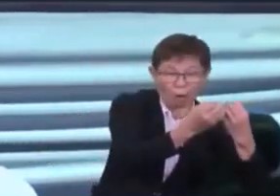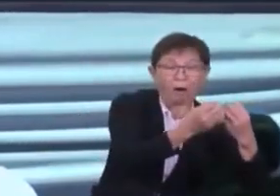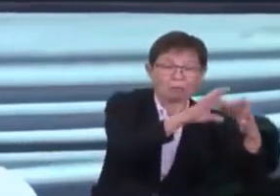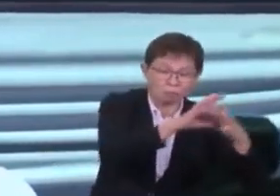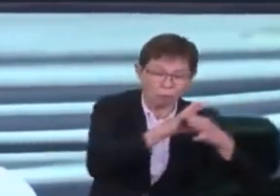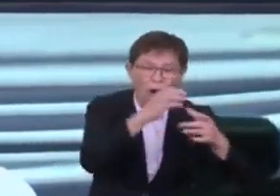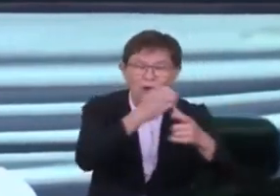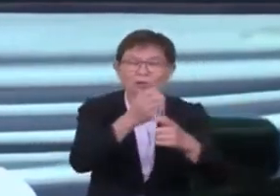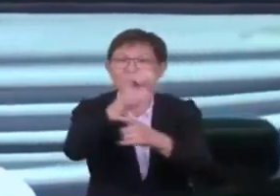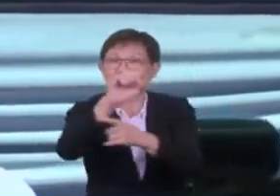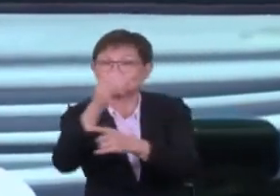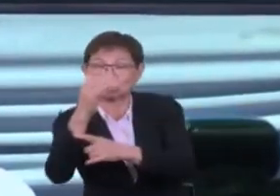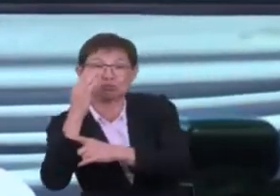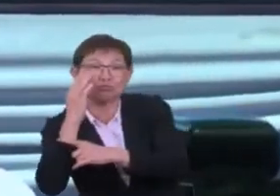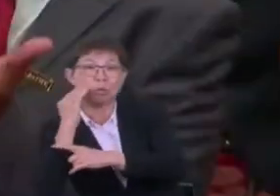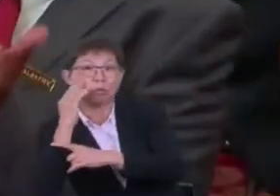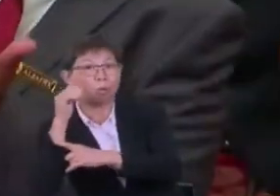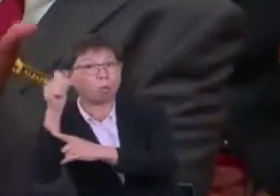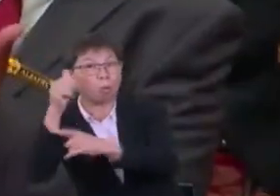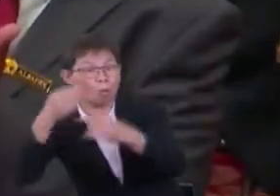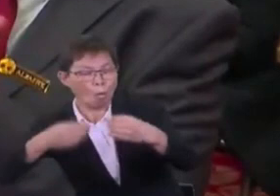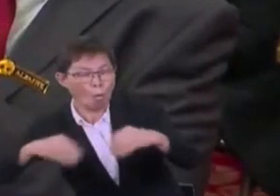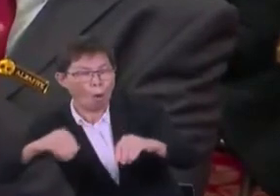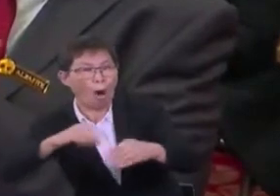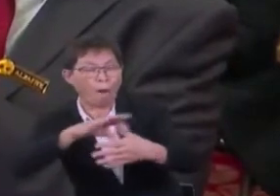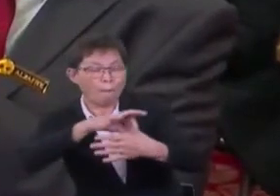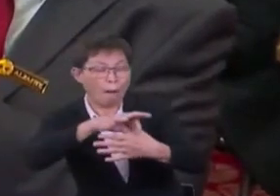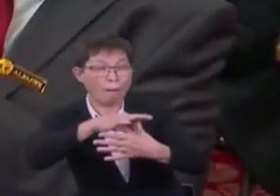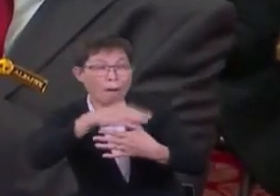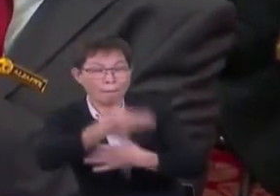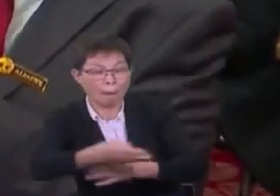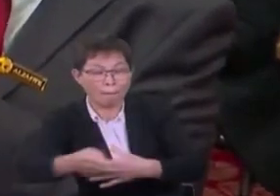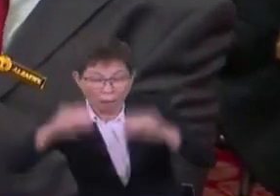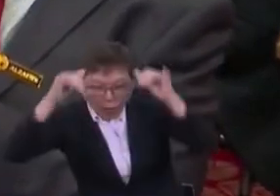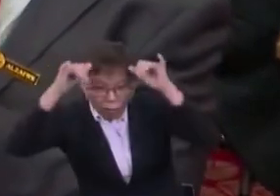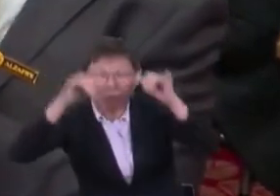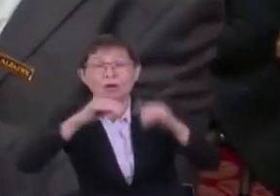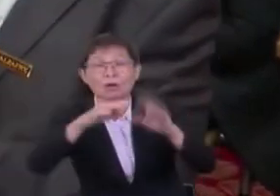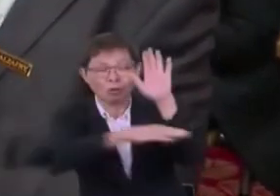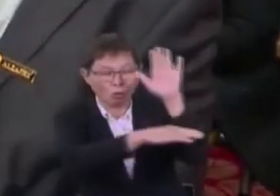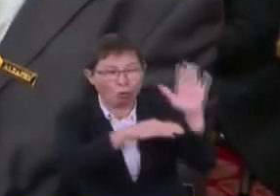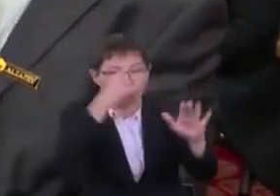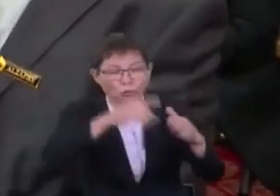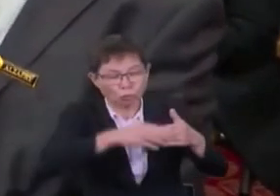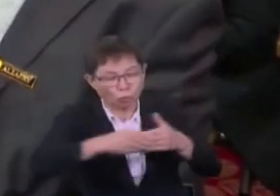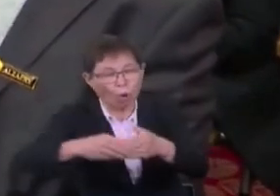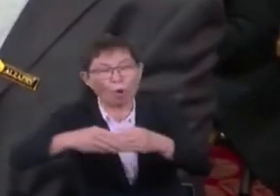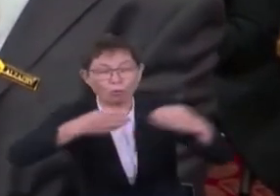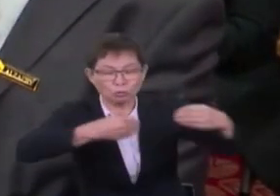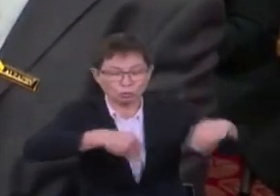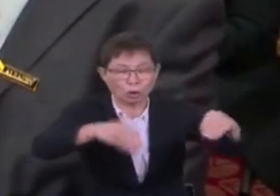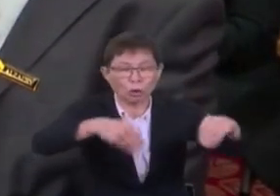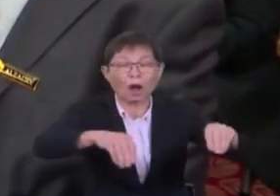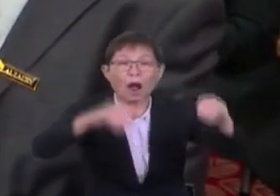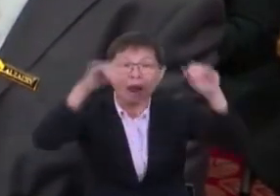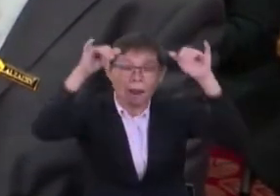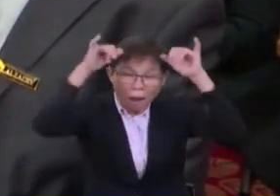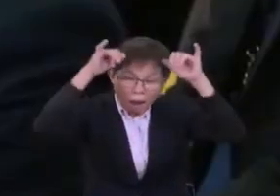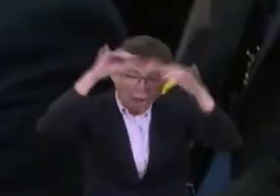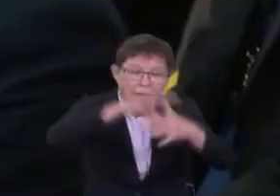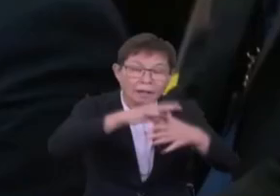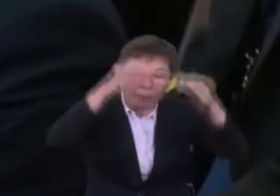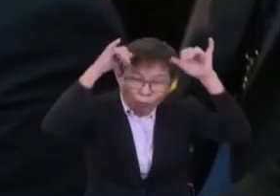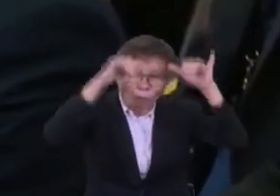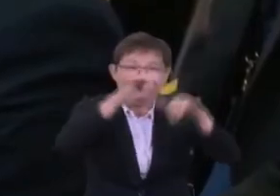atau syari'at yang berpengalaman dalam pemasaran produk kurban bagi memacu peningkatan jualan lembu llsb sempurna